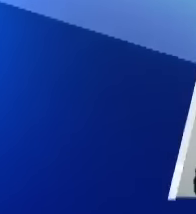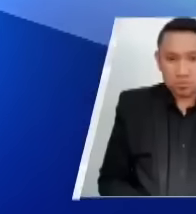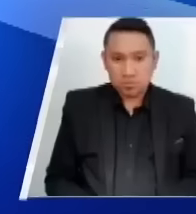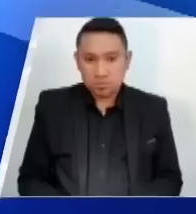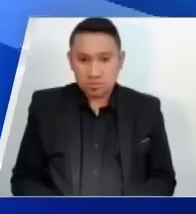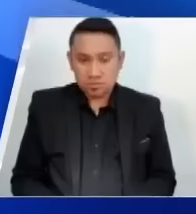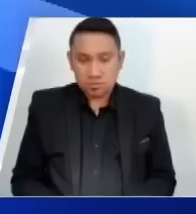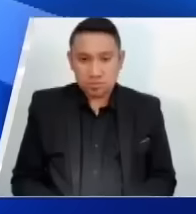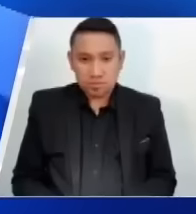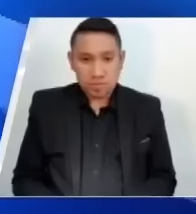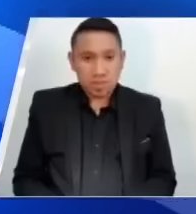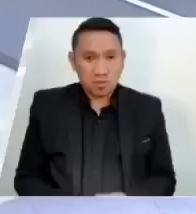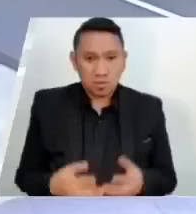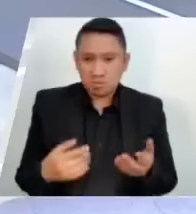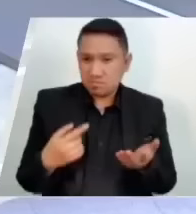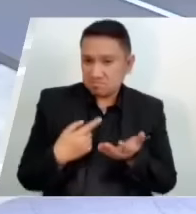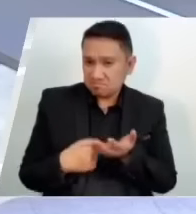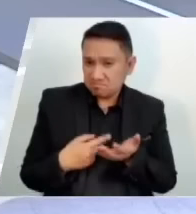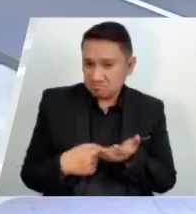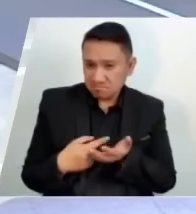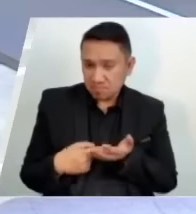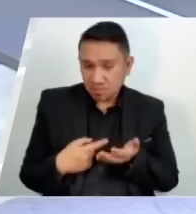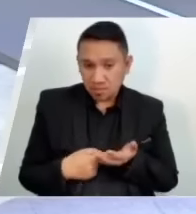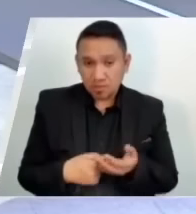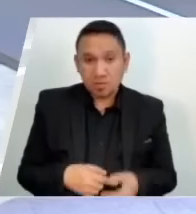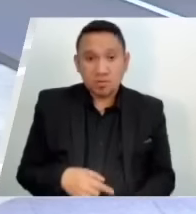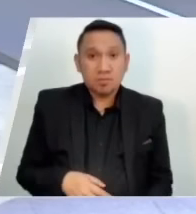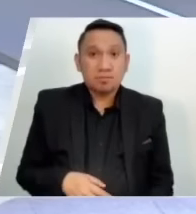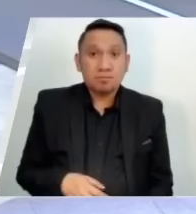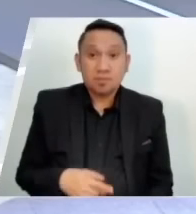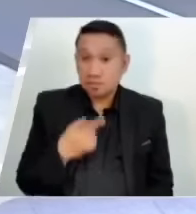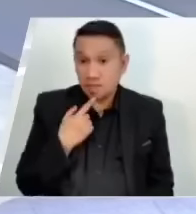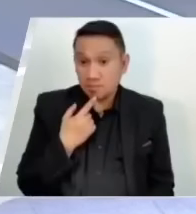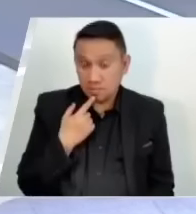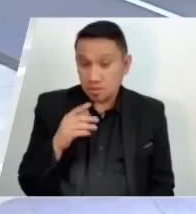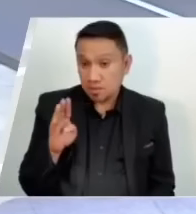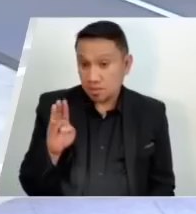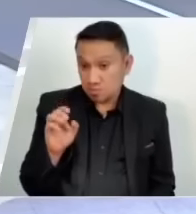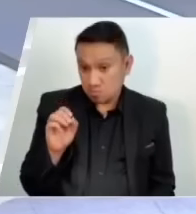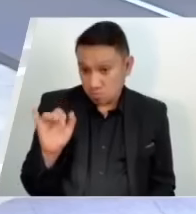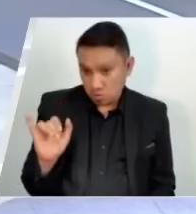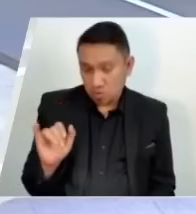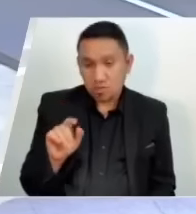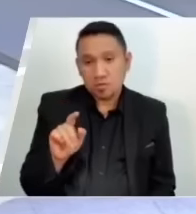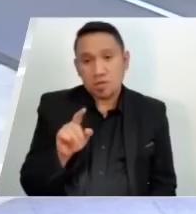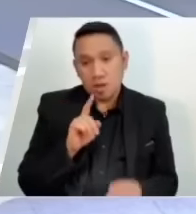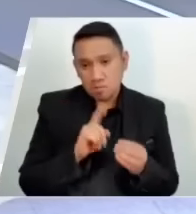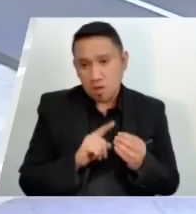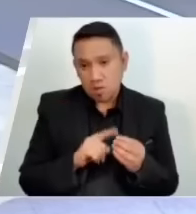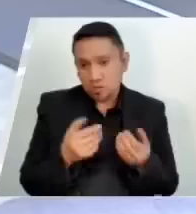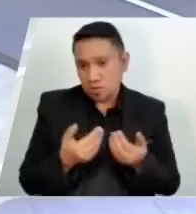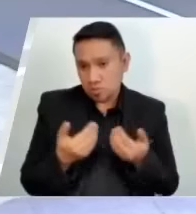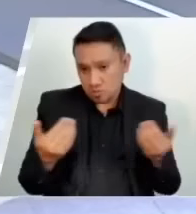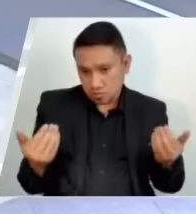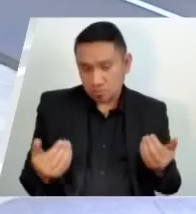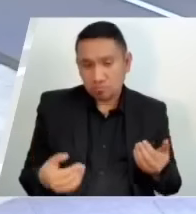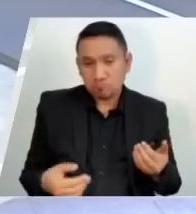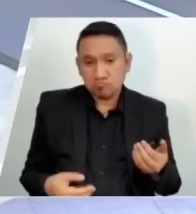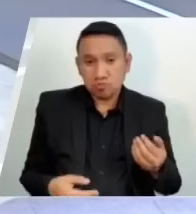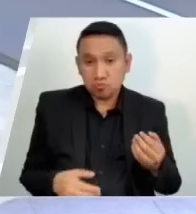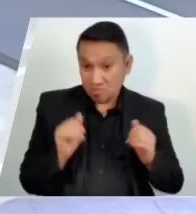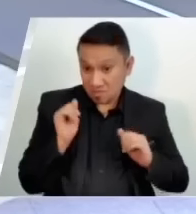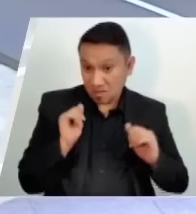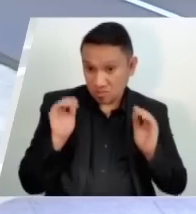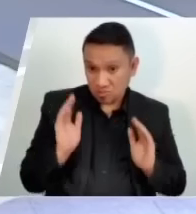Sa gitna ng usap-usapan, kinumpirma ni King of Talk Boyabunda ang hiwalayan ni Bea Alonzo at Dominic Roque. May nililaw